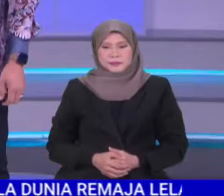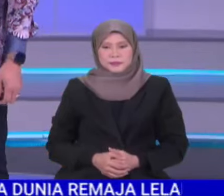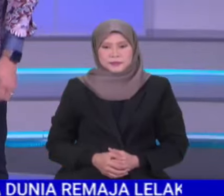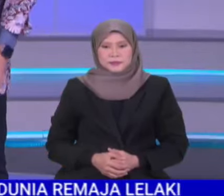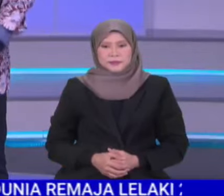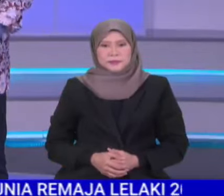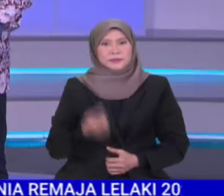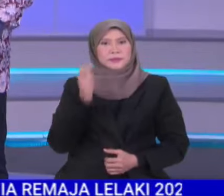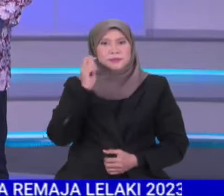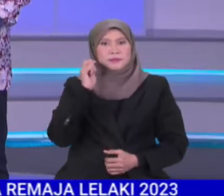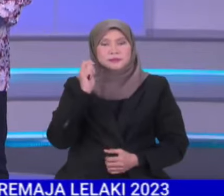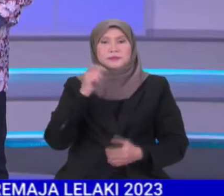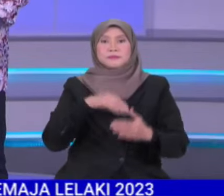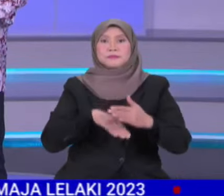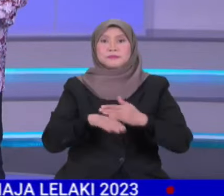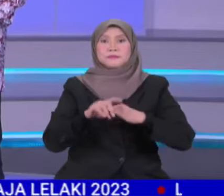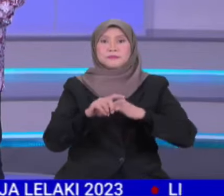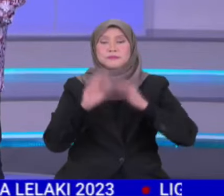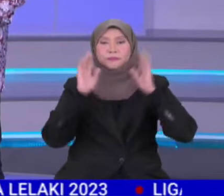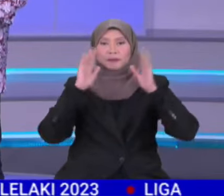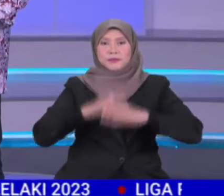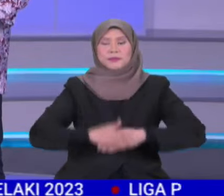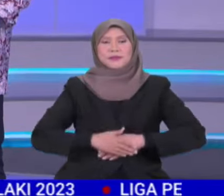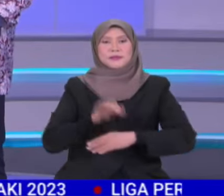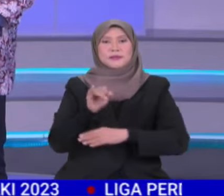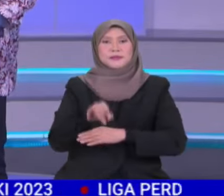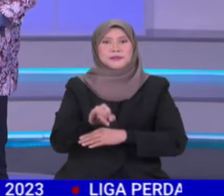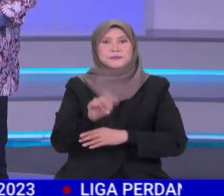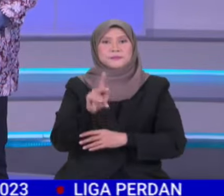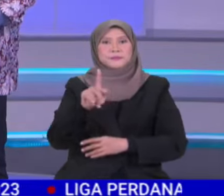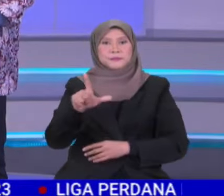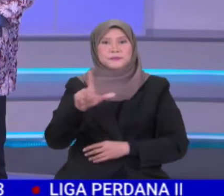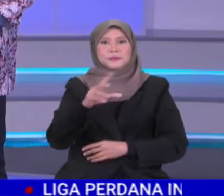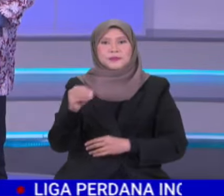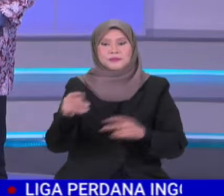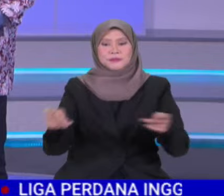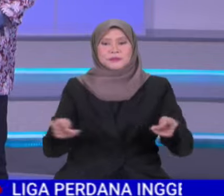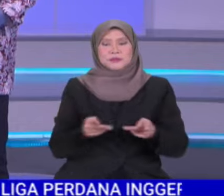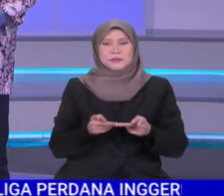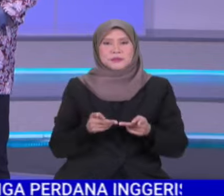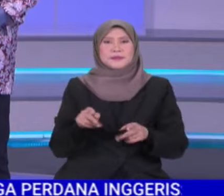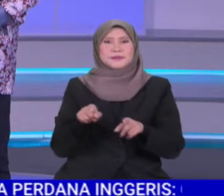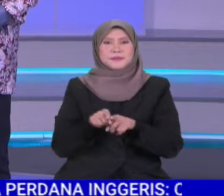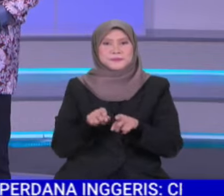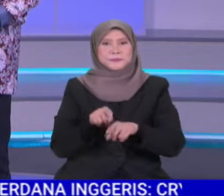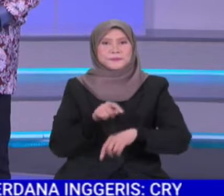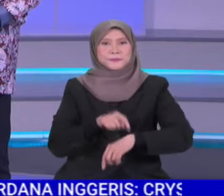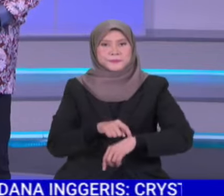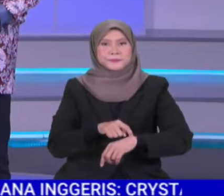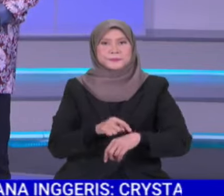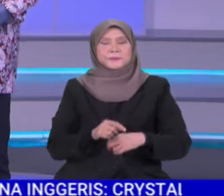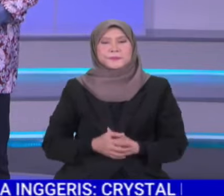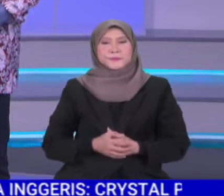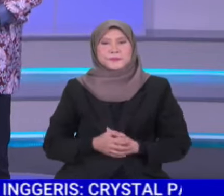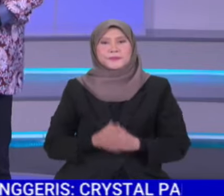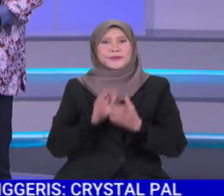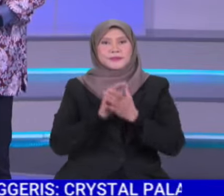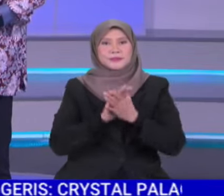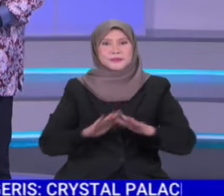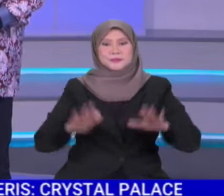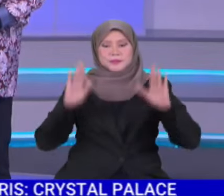Baik saudara, sebentar tadi telah masuk waktu solat fardu isyak bagi Kuala Lumpur dan kawasan-kawasan yang sama waktu dengannya.